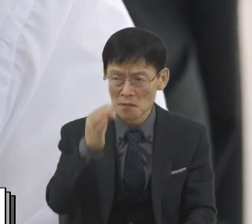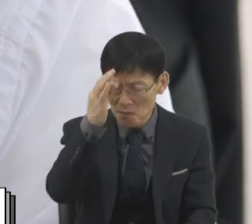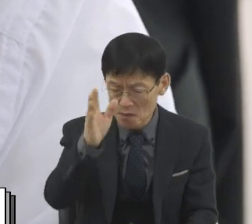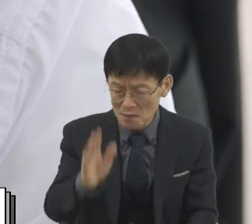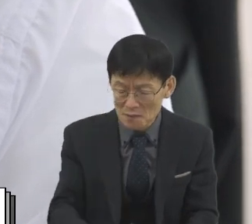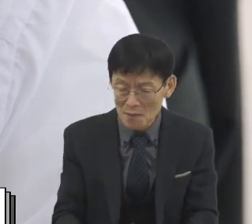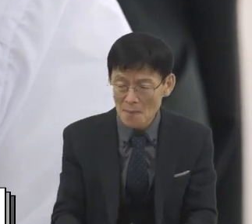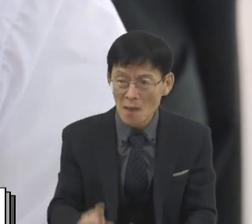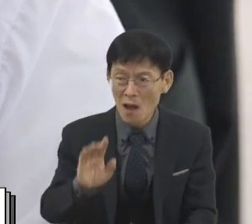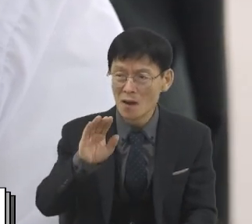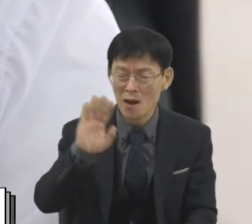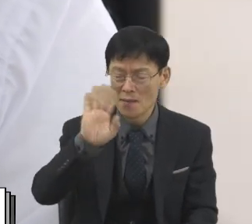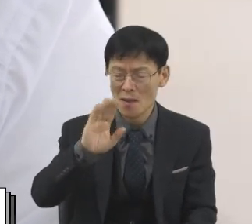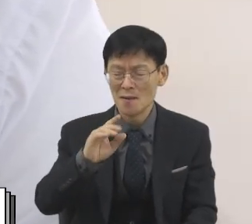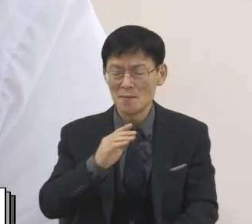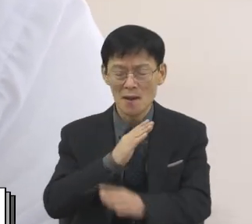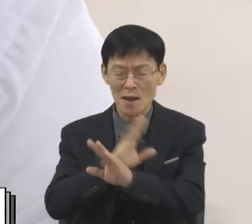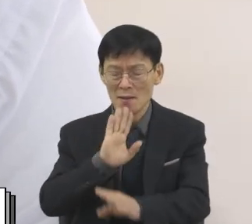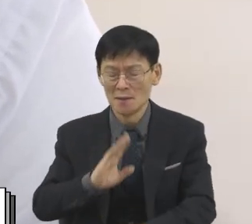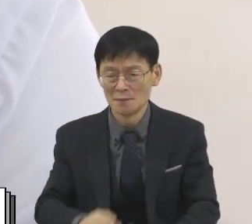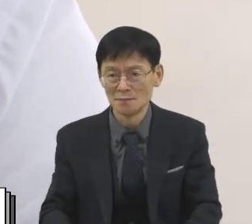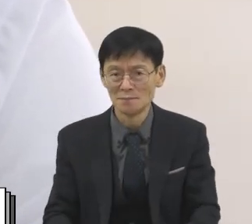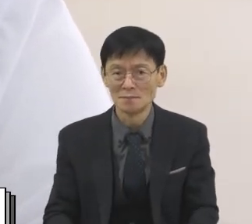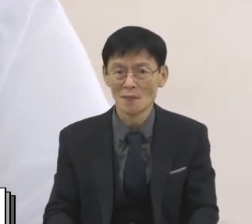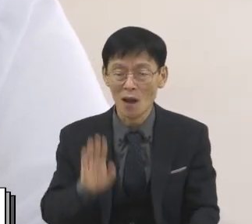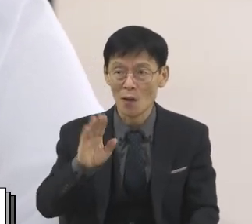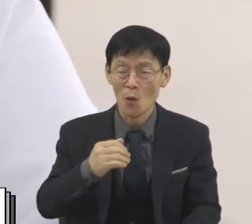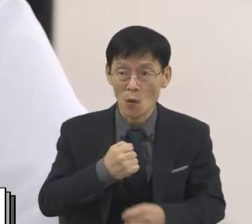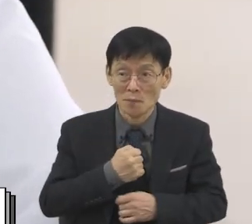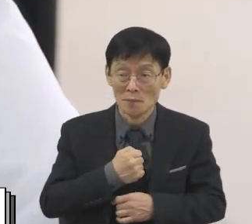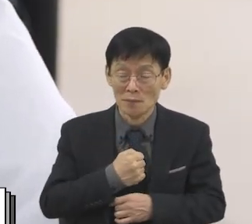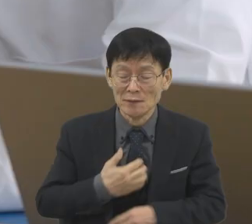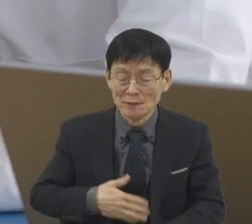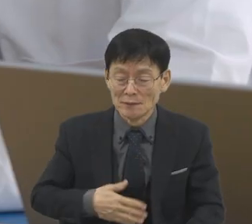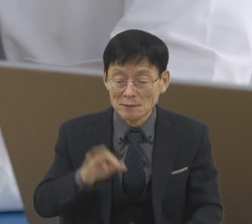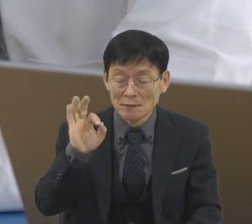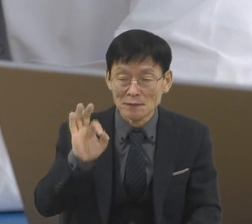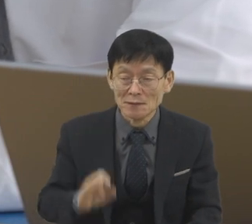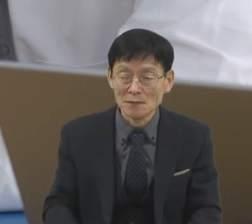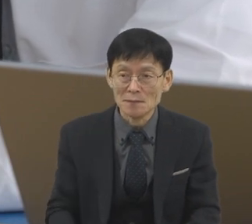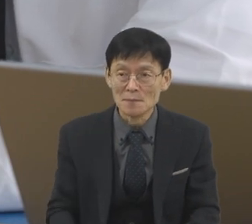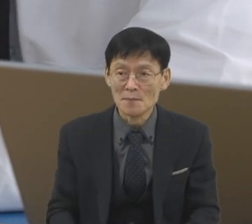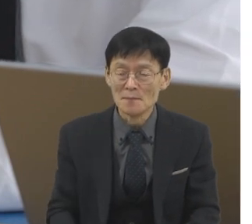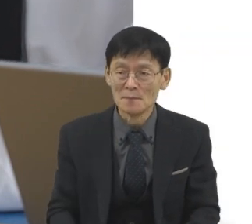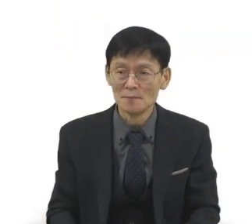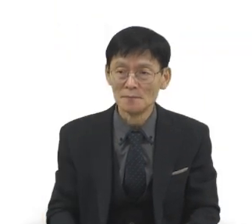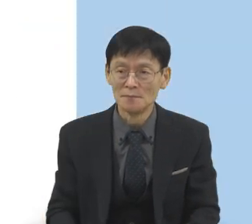죄송해요. 다시는 그런 말 안 할게요. 앞으로 좀 조심할게요.